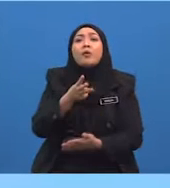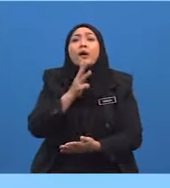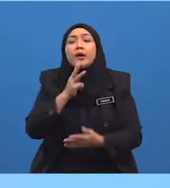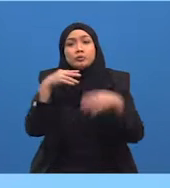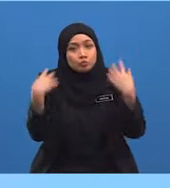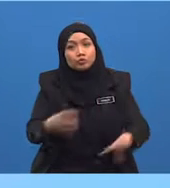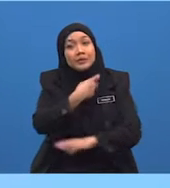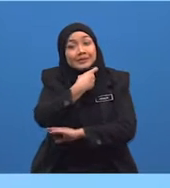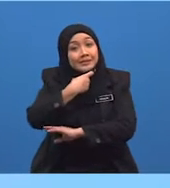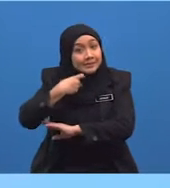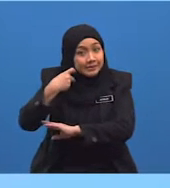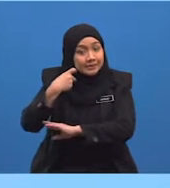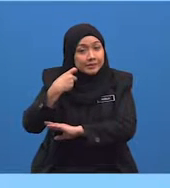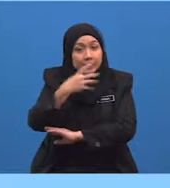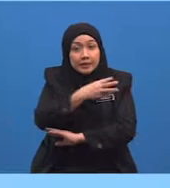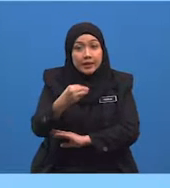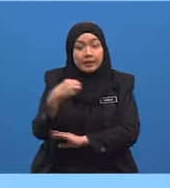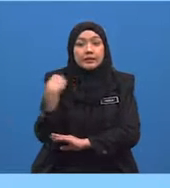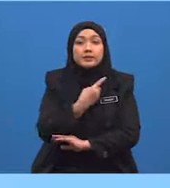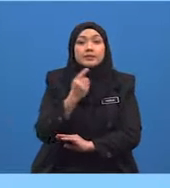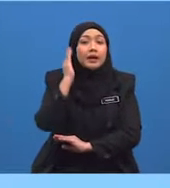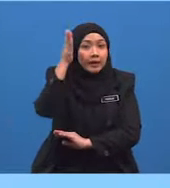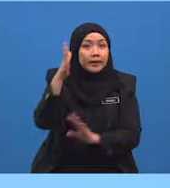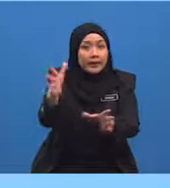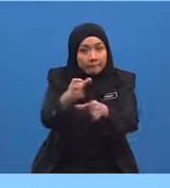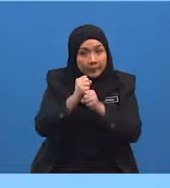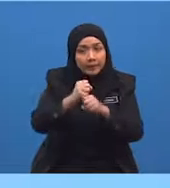kita akan memperolehi haplo garam.